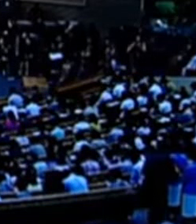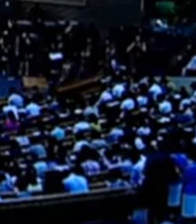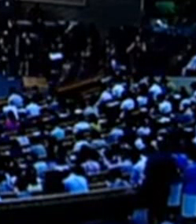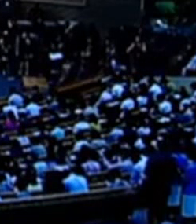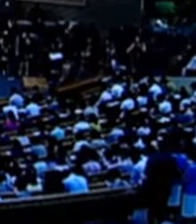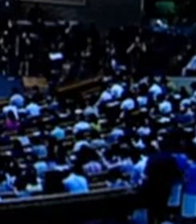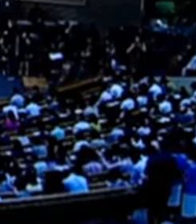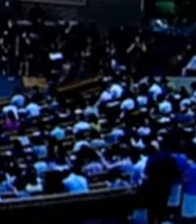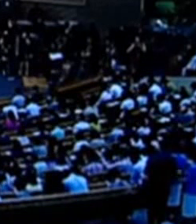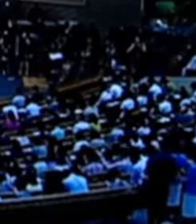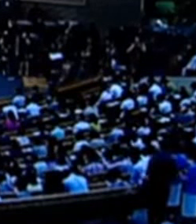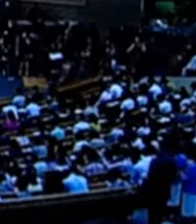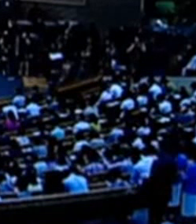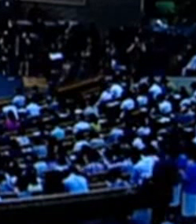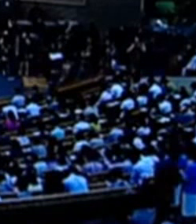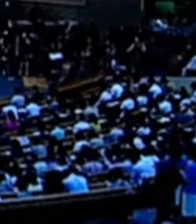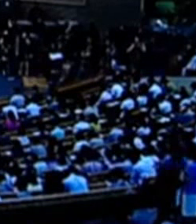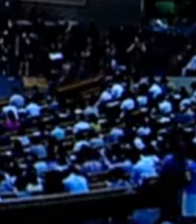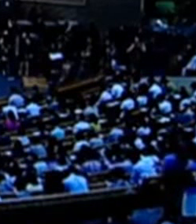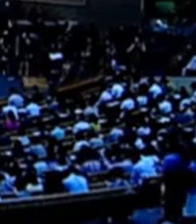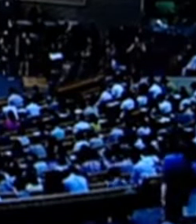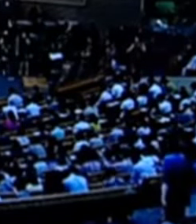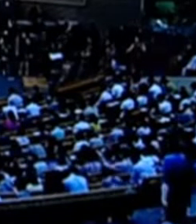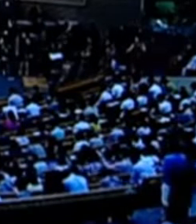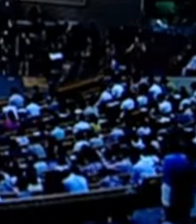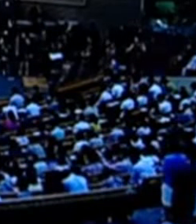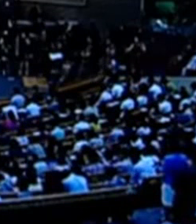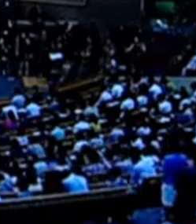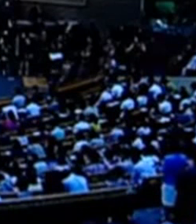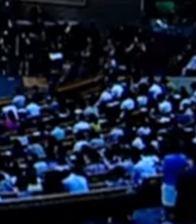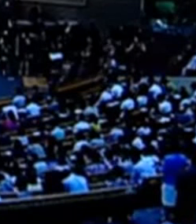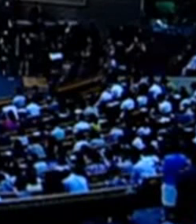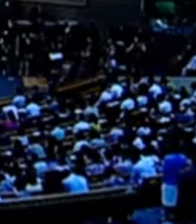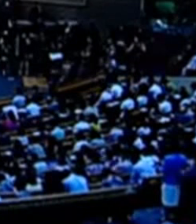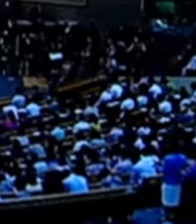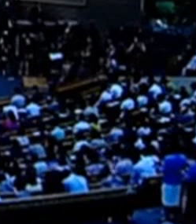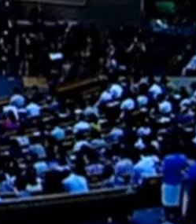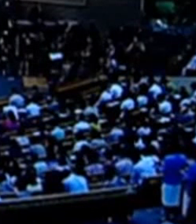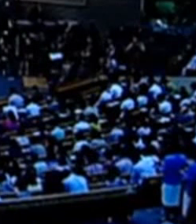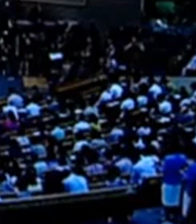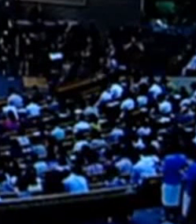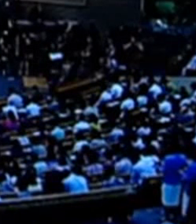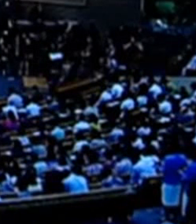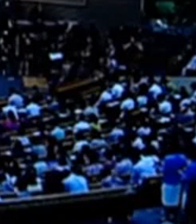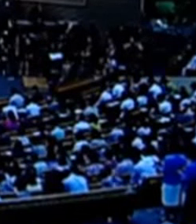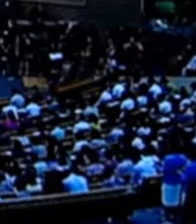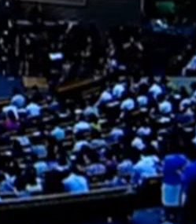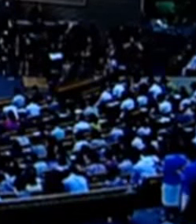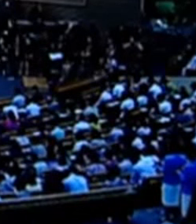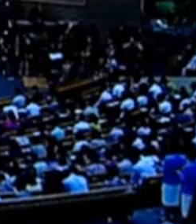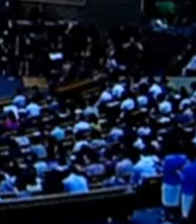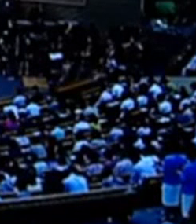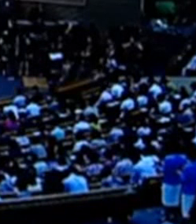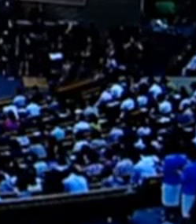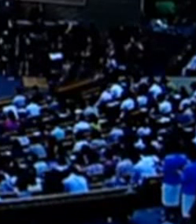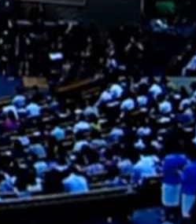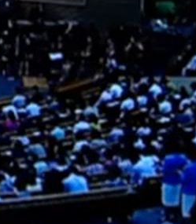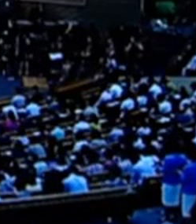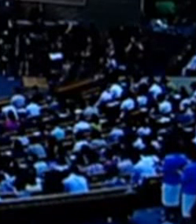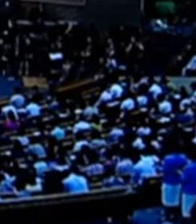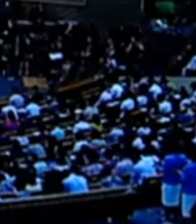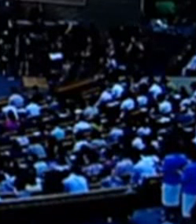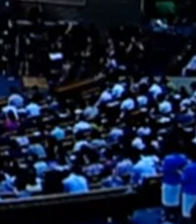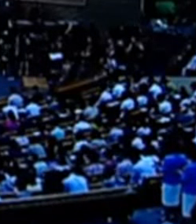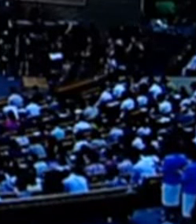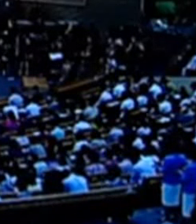세상을 닮아있는 것이 하나님 씻어지게 하소서. 우리가 눈으로 보고 우리가 마음에 두었던 것들이 십자가의 보혈로 씻어지게 하소서.